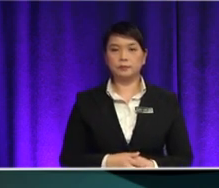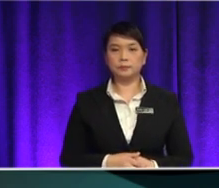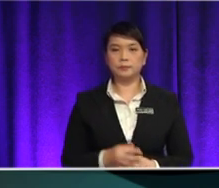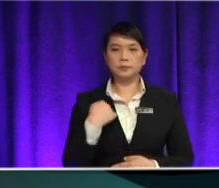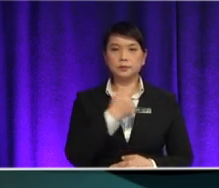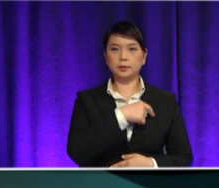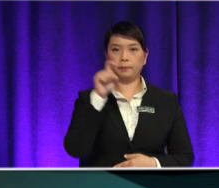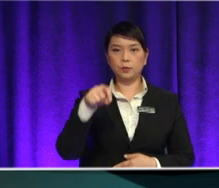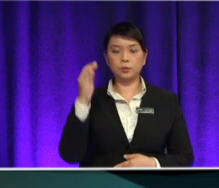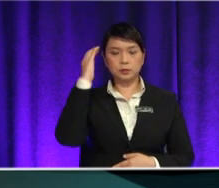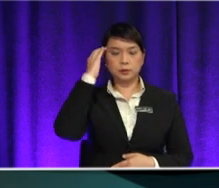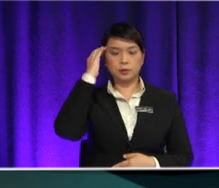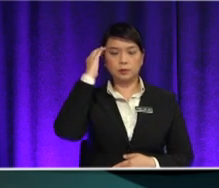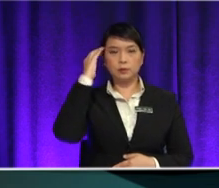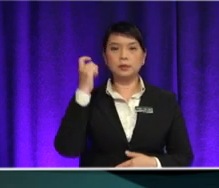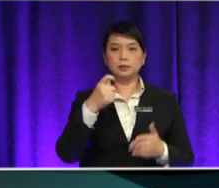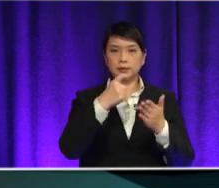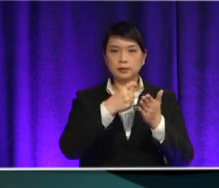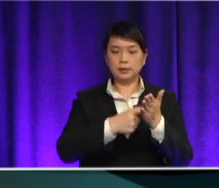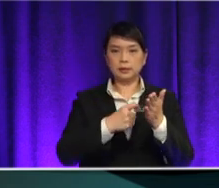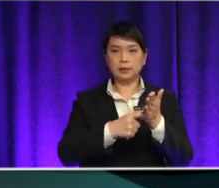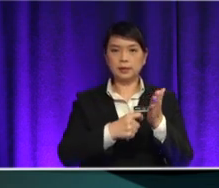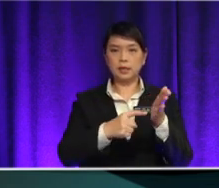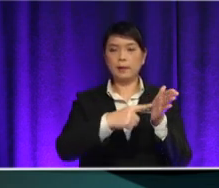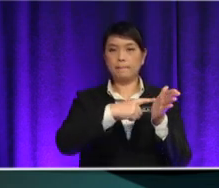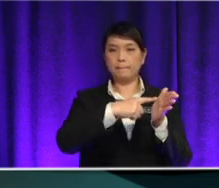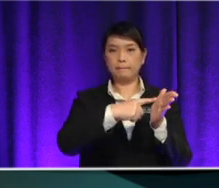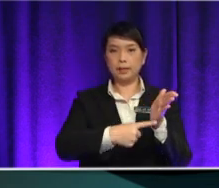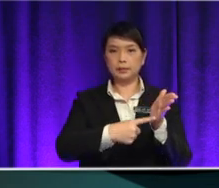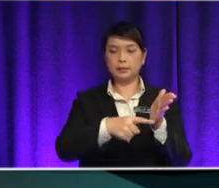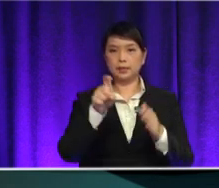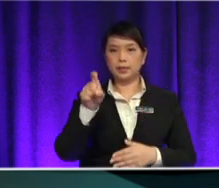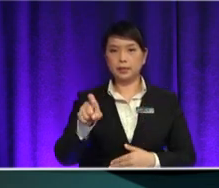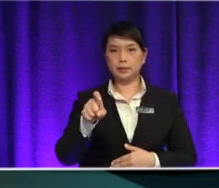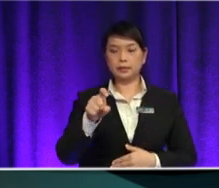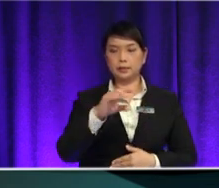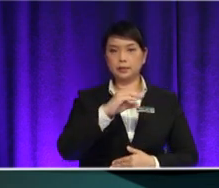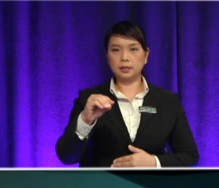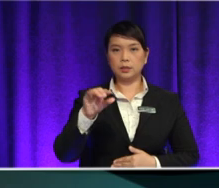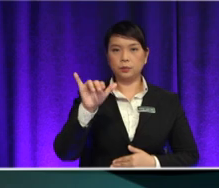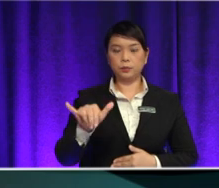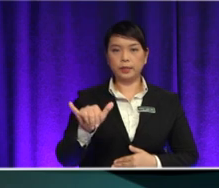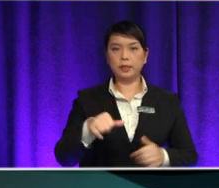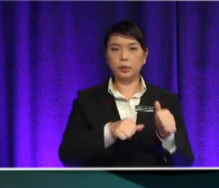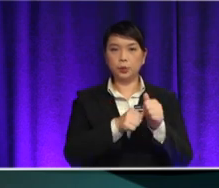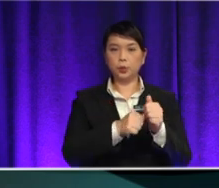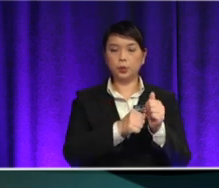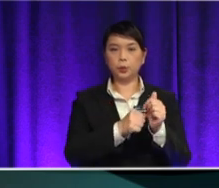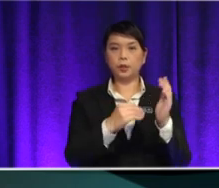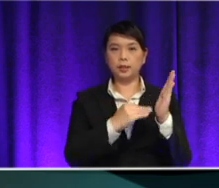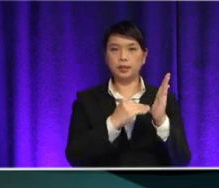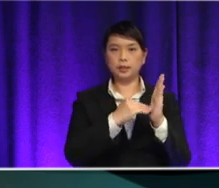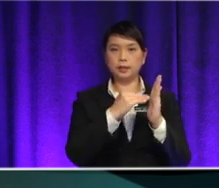nilai atau paksi Y-nya ataupun paksi mencancangnya adalah berdasarkan kekerapan kelas. Kemudian